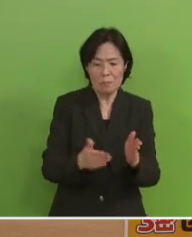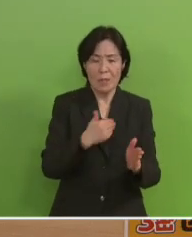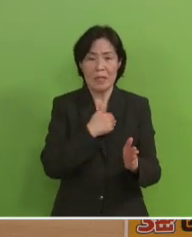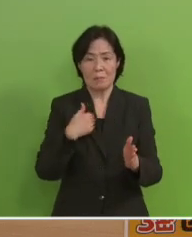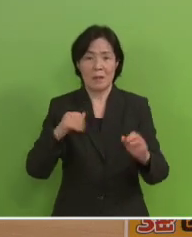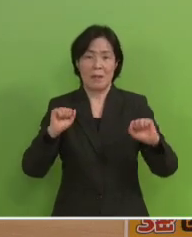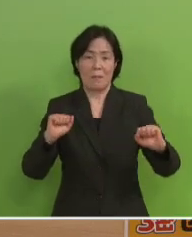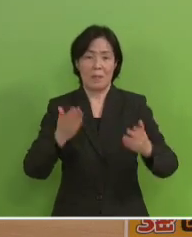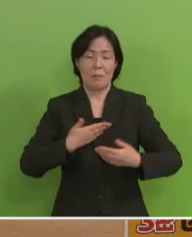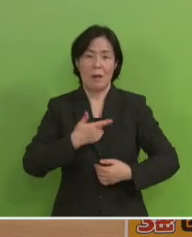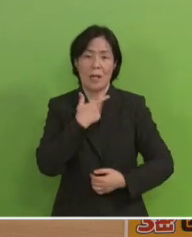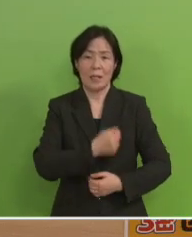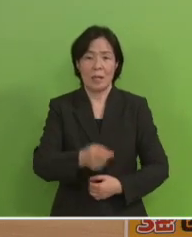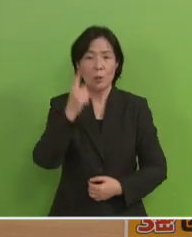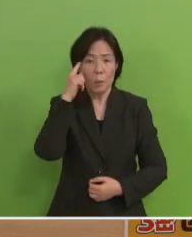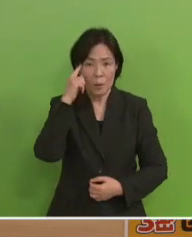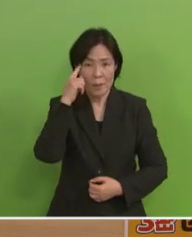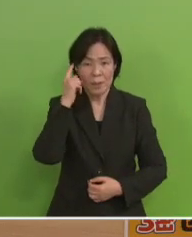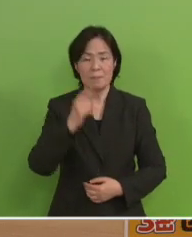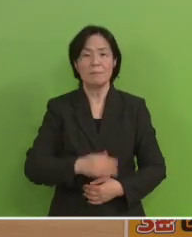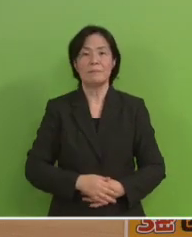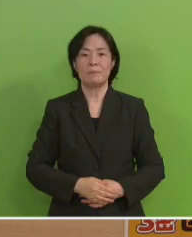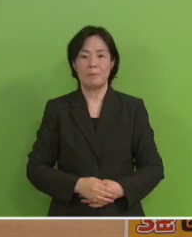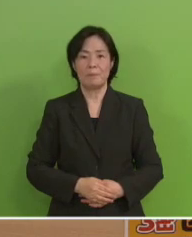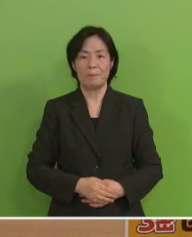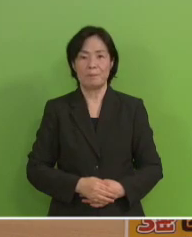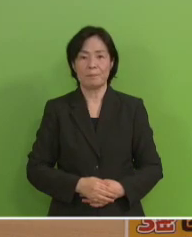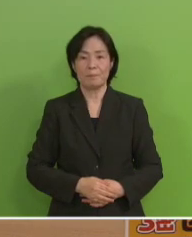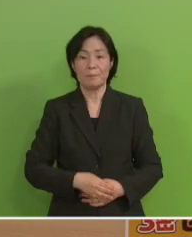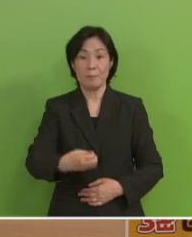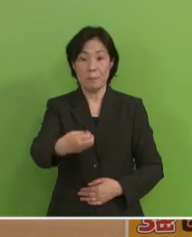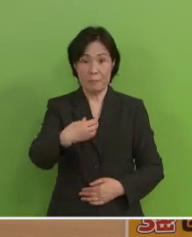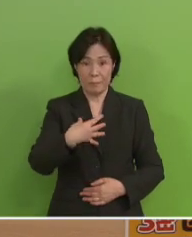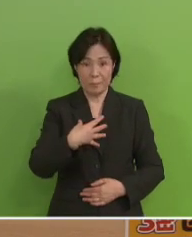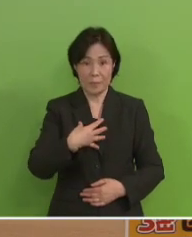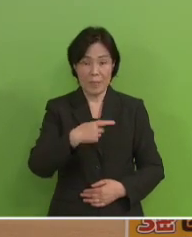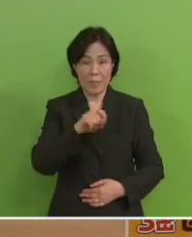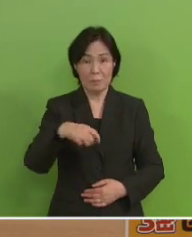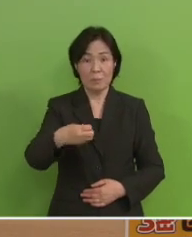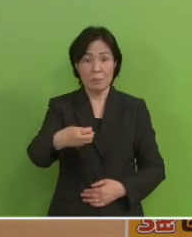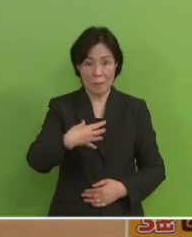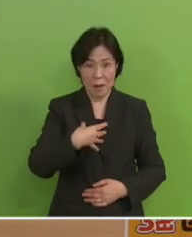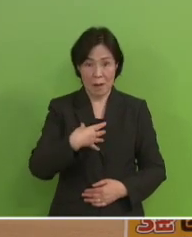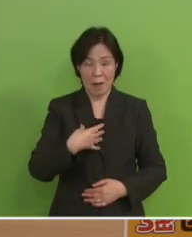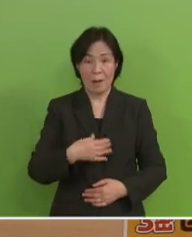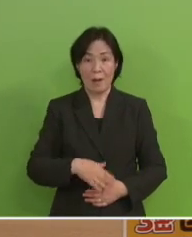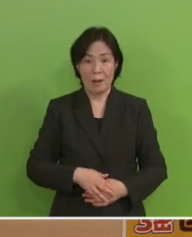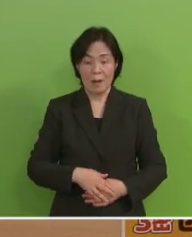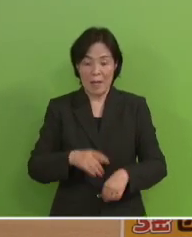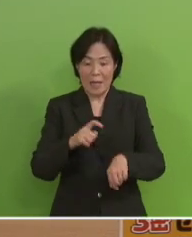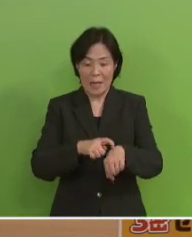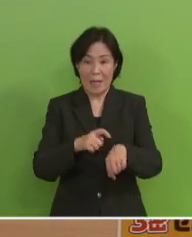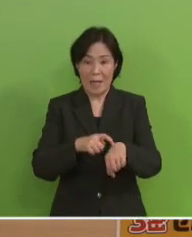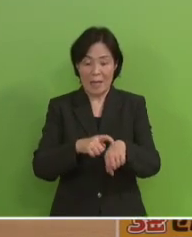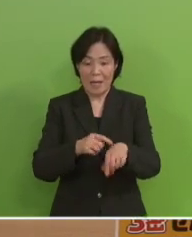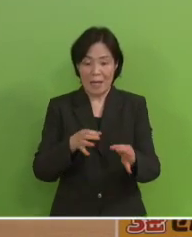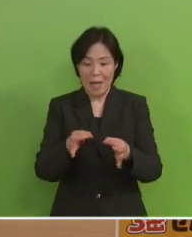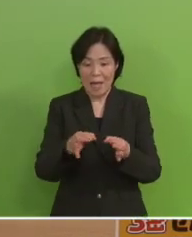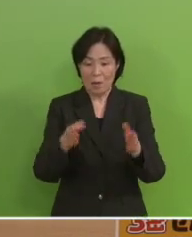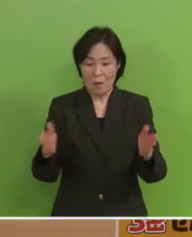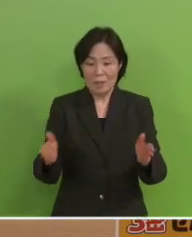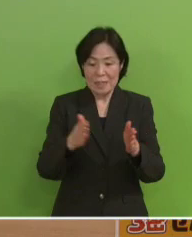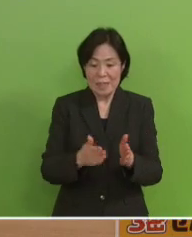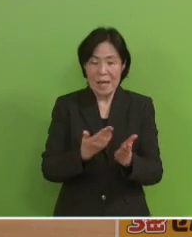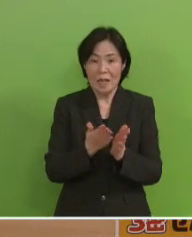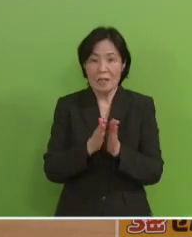いただきたいというふうに思いますまずは逮捕も今日から始まる大汎用性の銀行家等を見極め